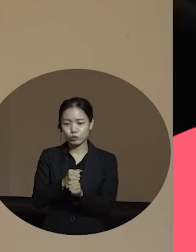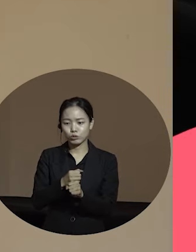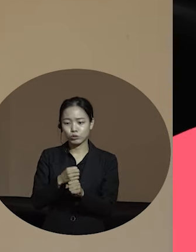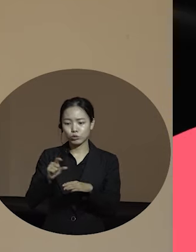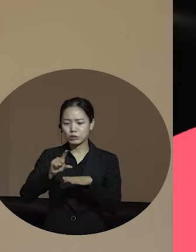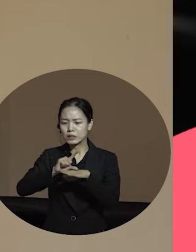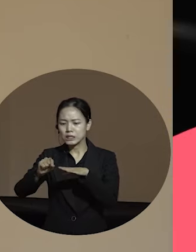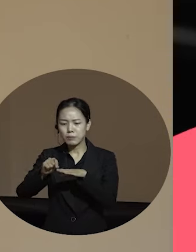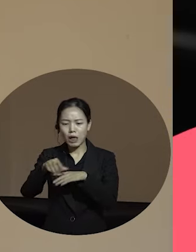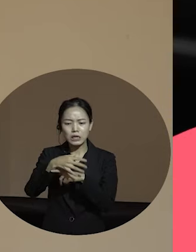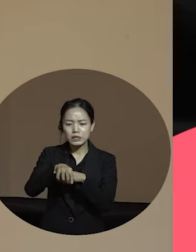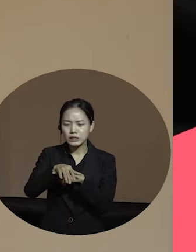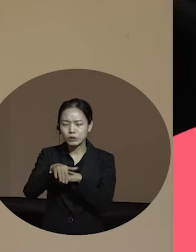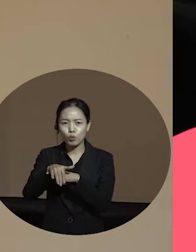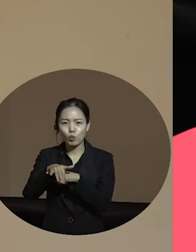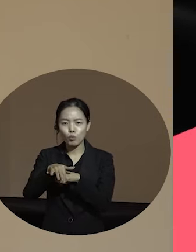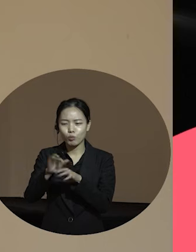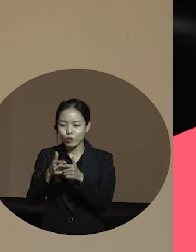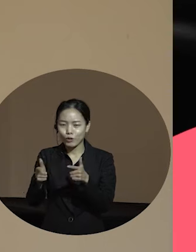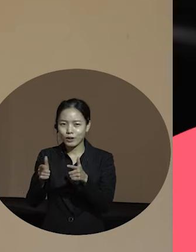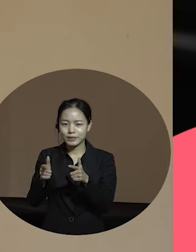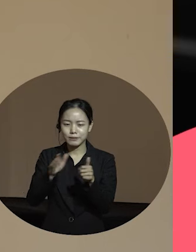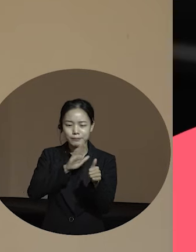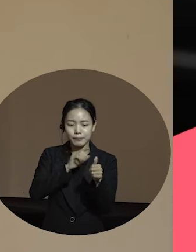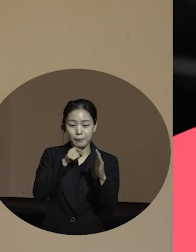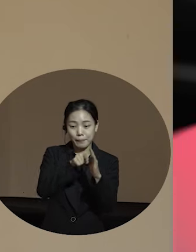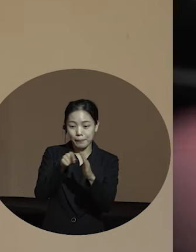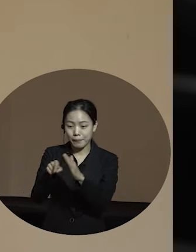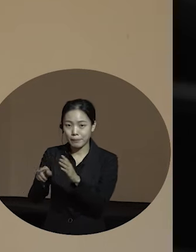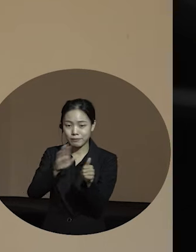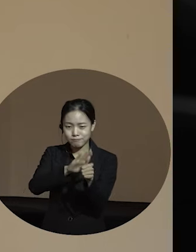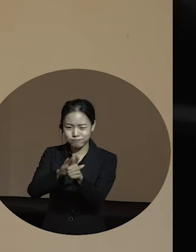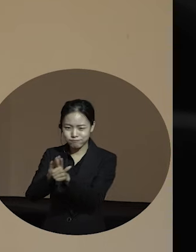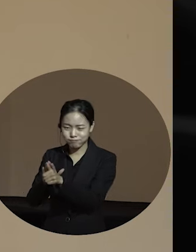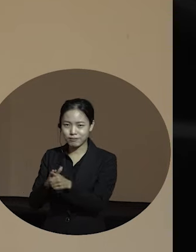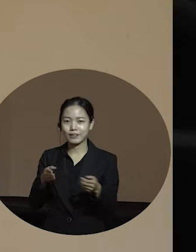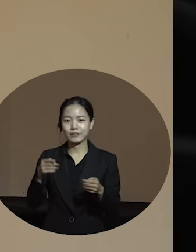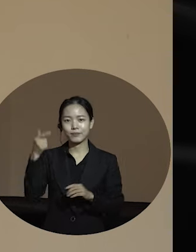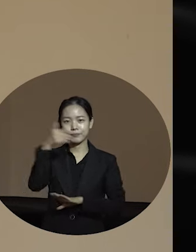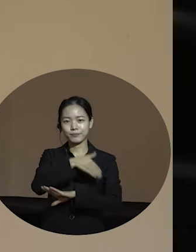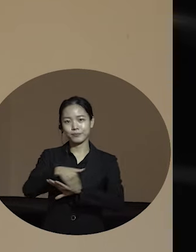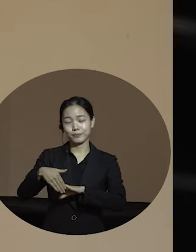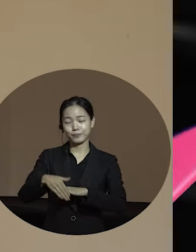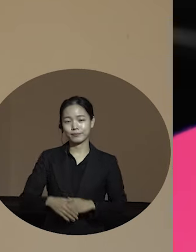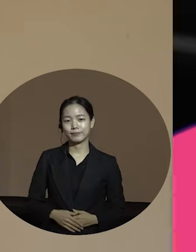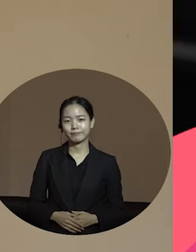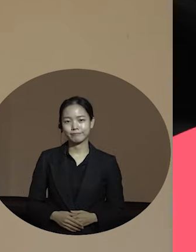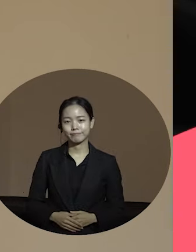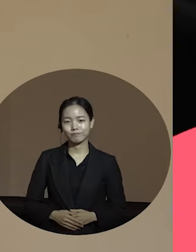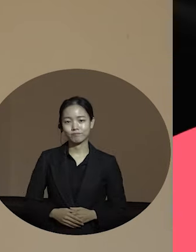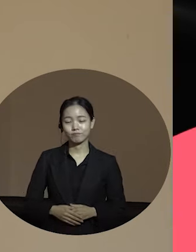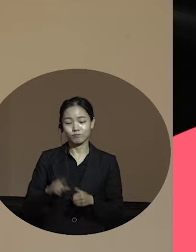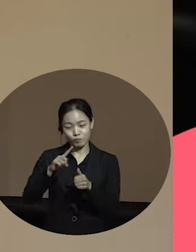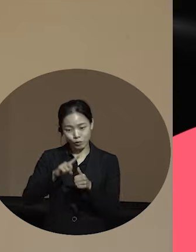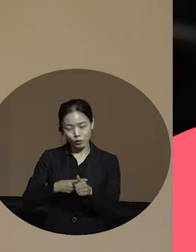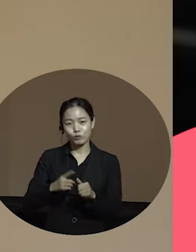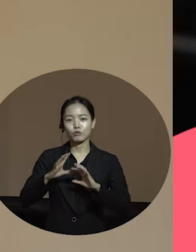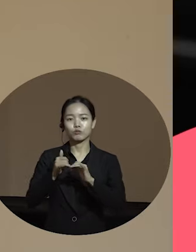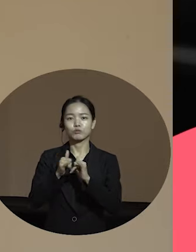위주로 활동하도록 지원할 계획입니다. 이러한 노력은 국민들의 생활 속에서 더